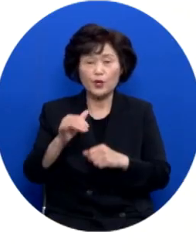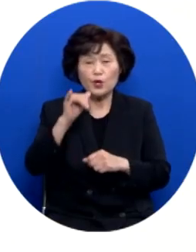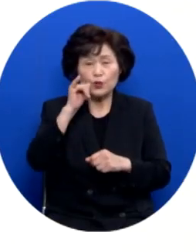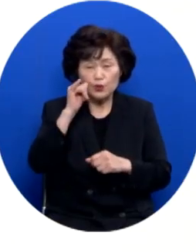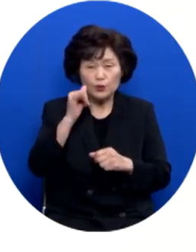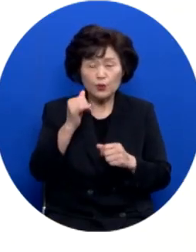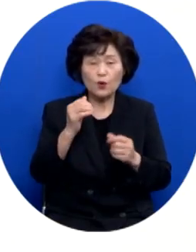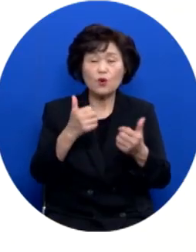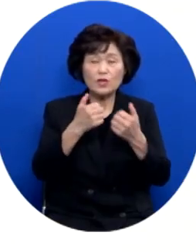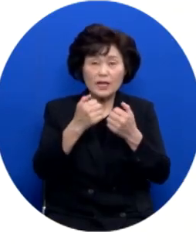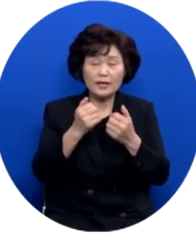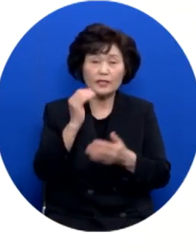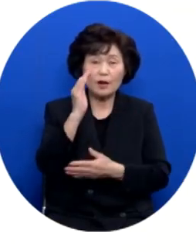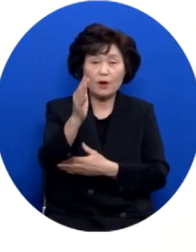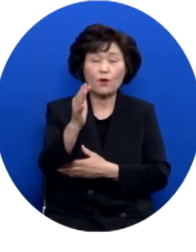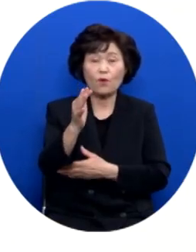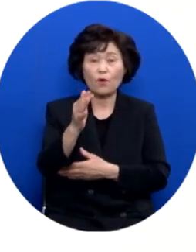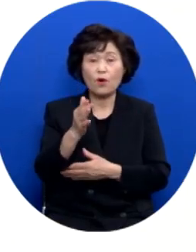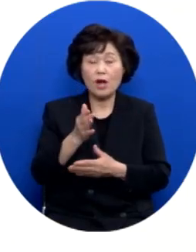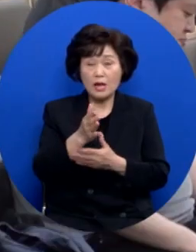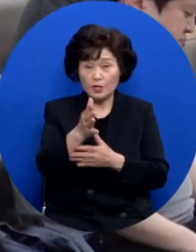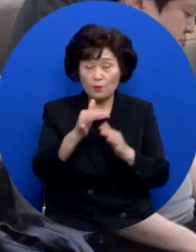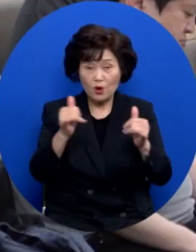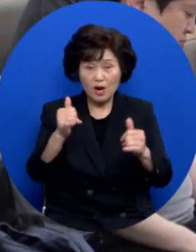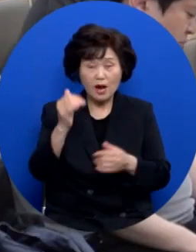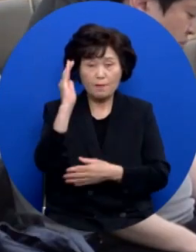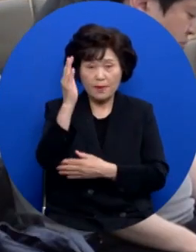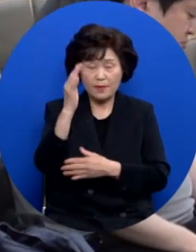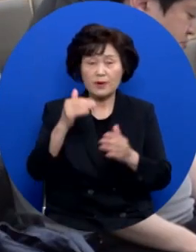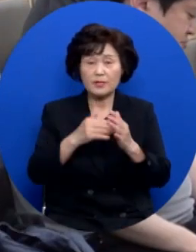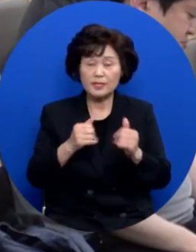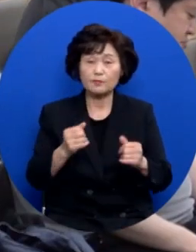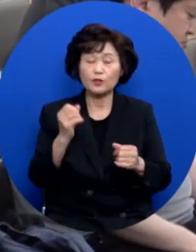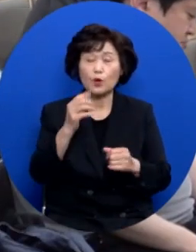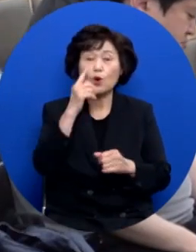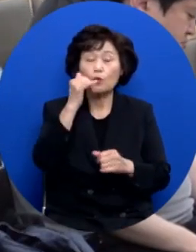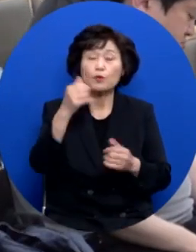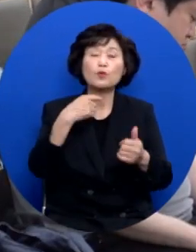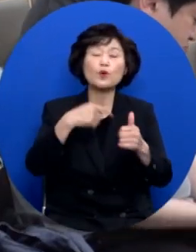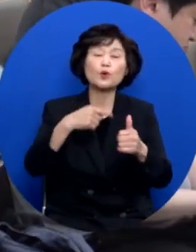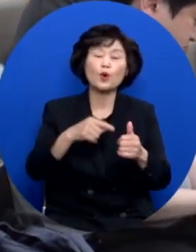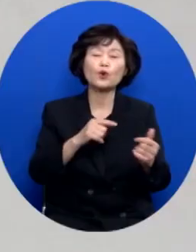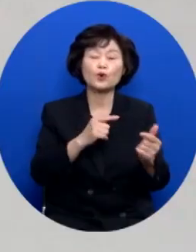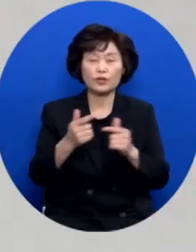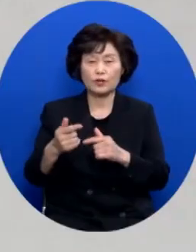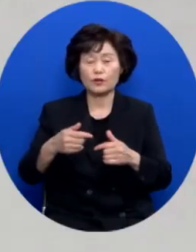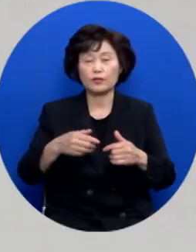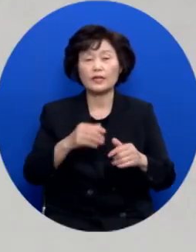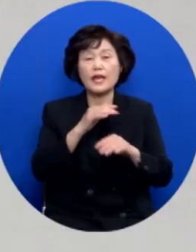중독재활상담학과 조현섭 교수가 발표했으며 직업재활 마련, 부모 교육 등을 해법으로 제시했습니다.